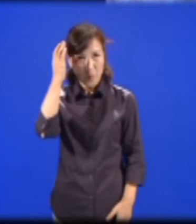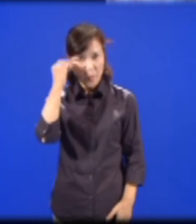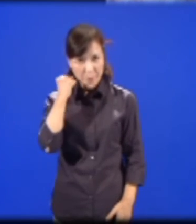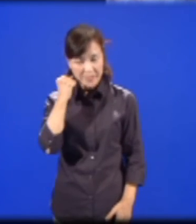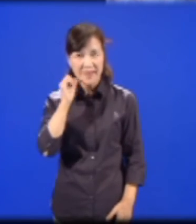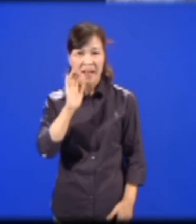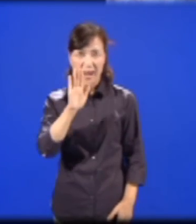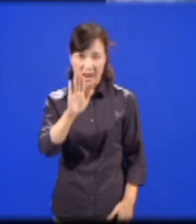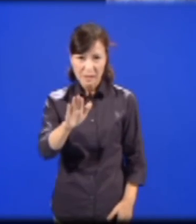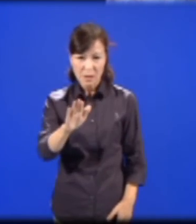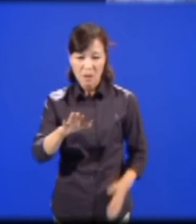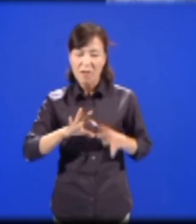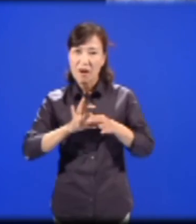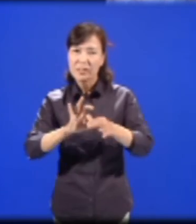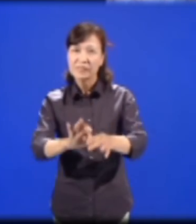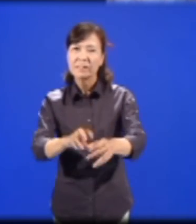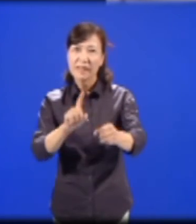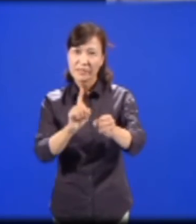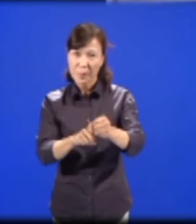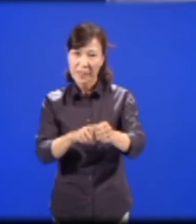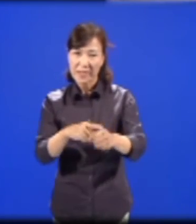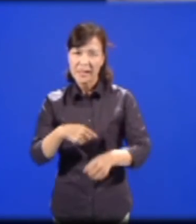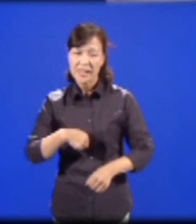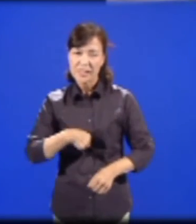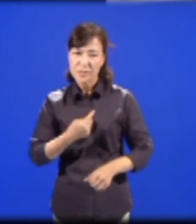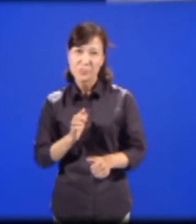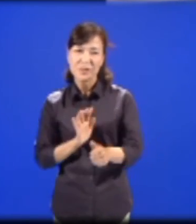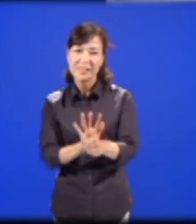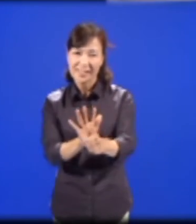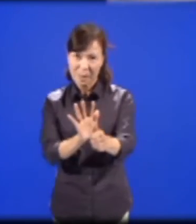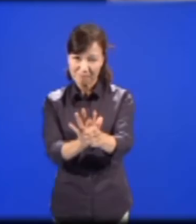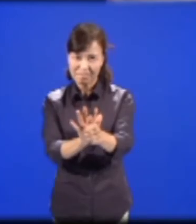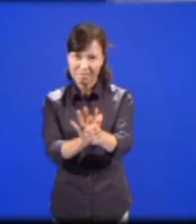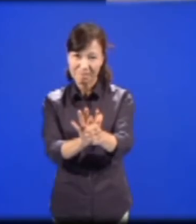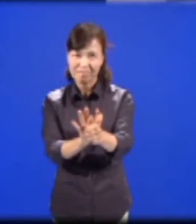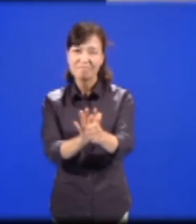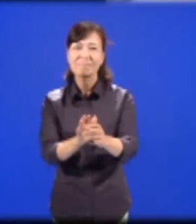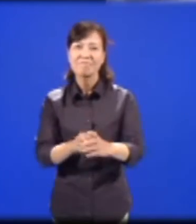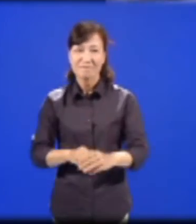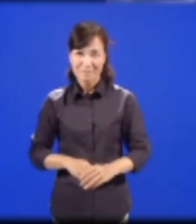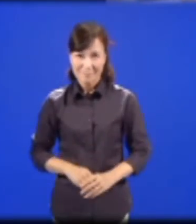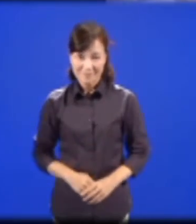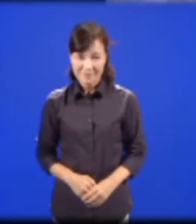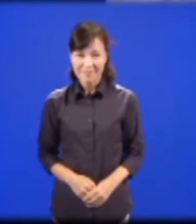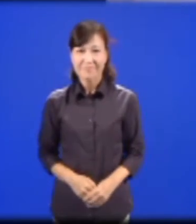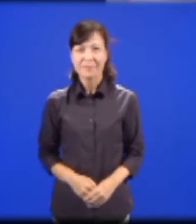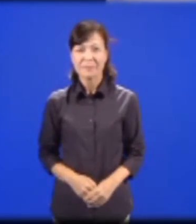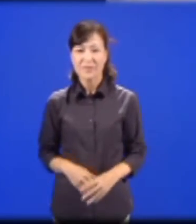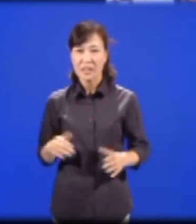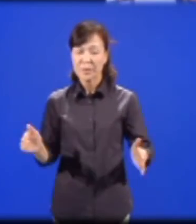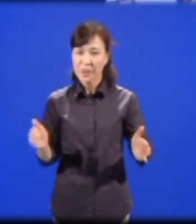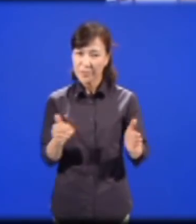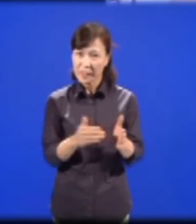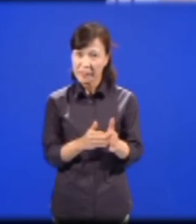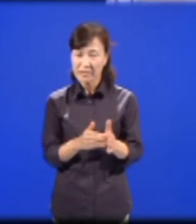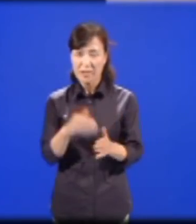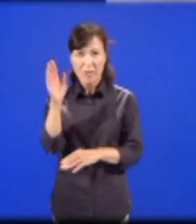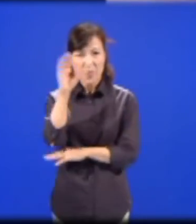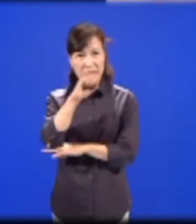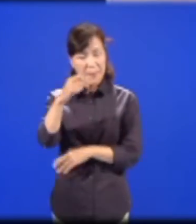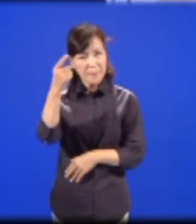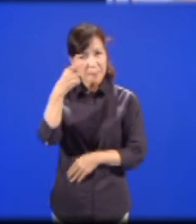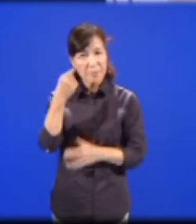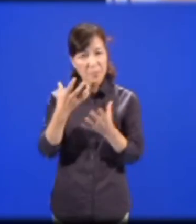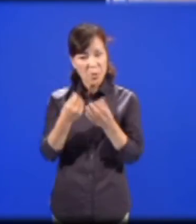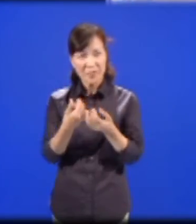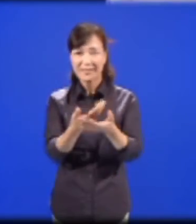分たちの力で介護予防活動が継続できるように支援させていますね。で、今までに市内で103箇